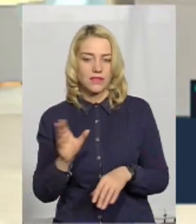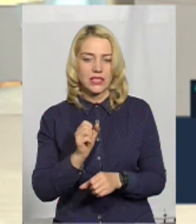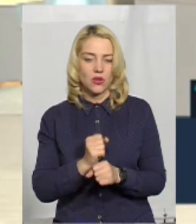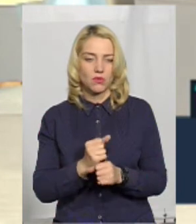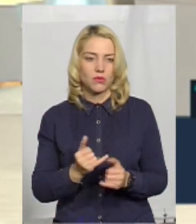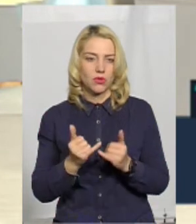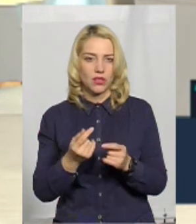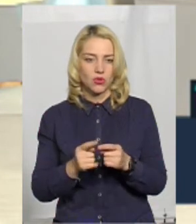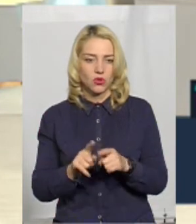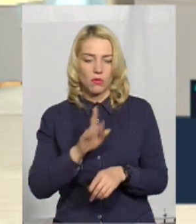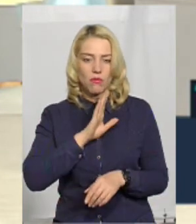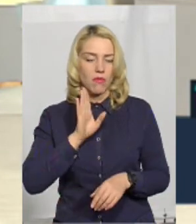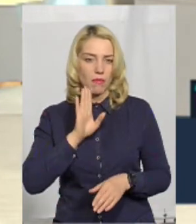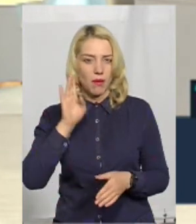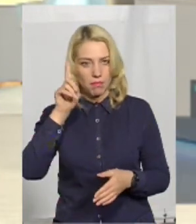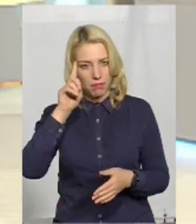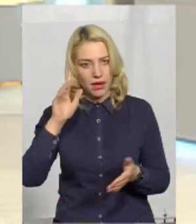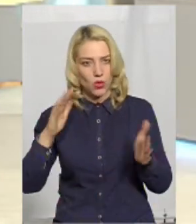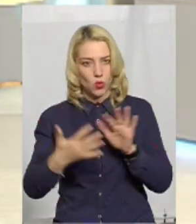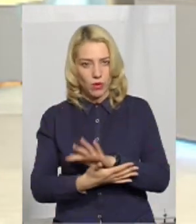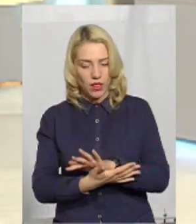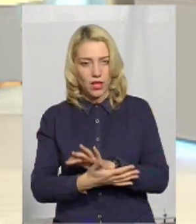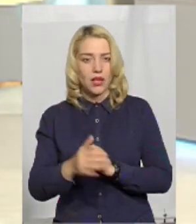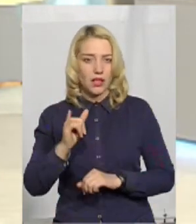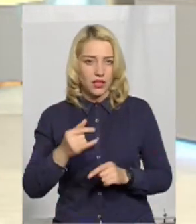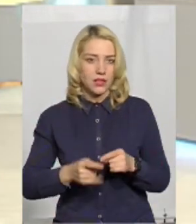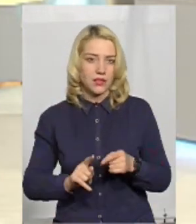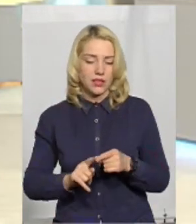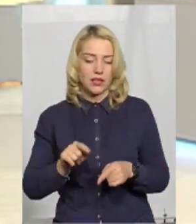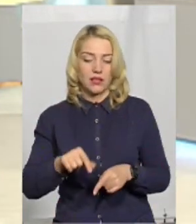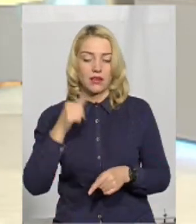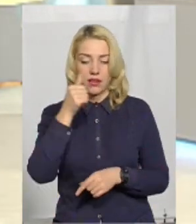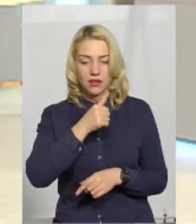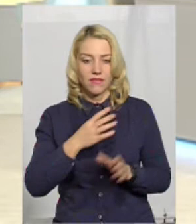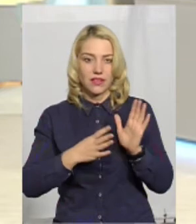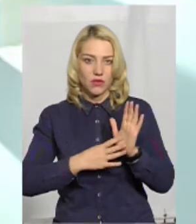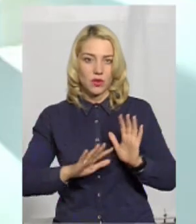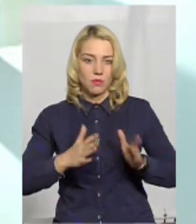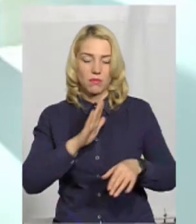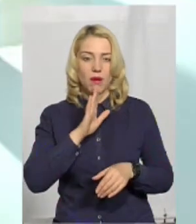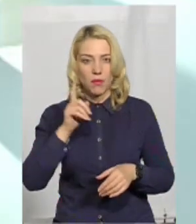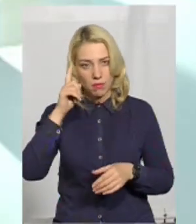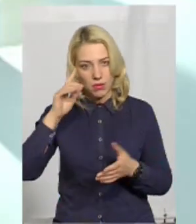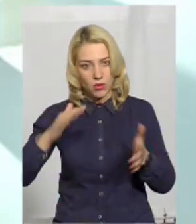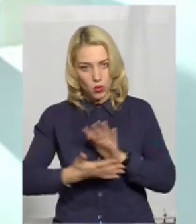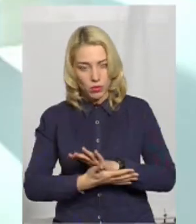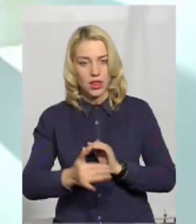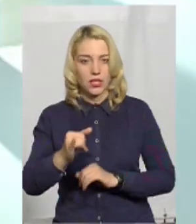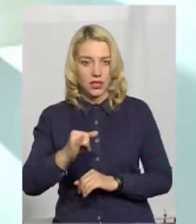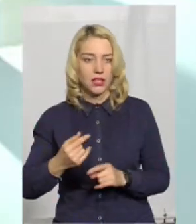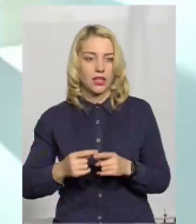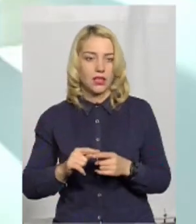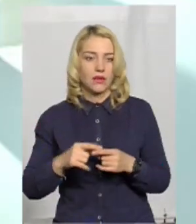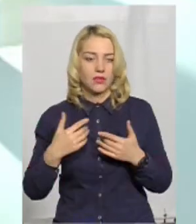того, щоб мама передумала. Ну і за цей рік у 9 випадках мами передумали. І на сьогодні,